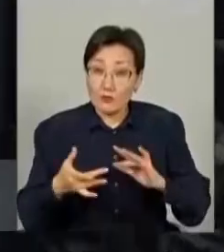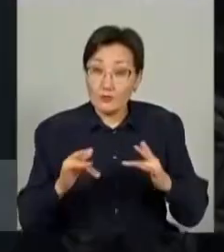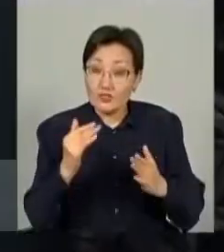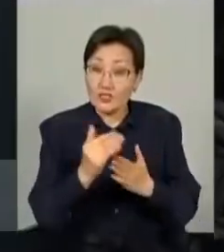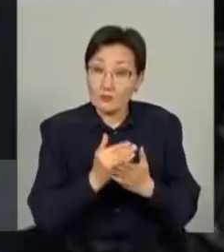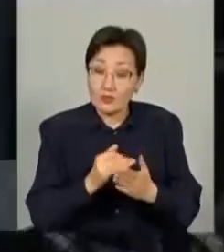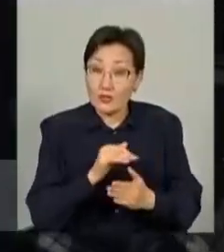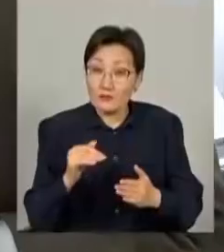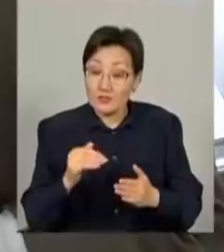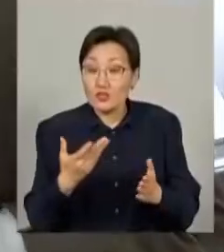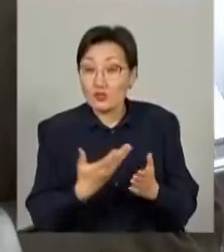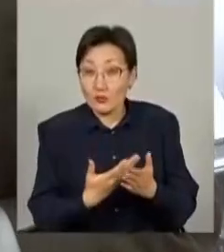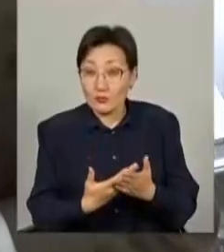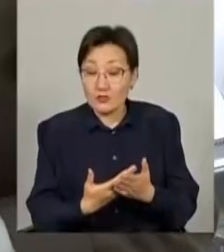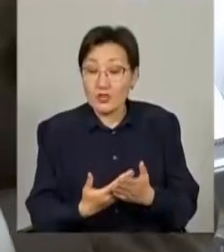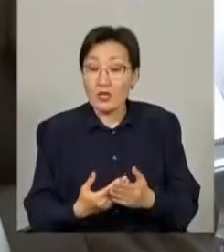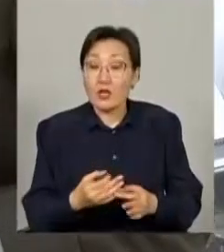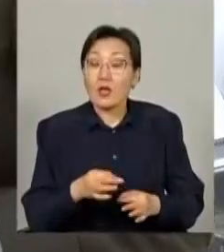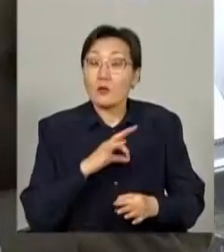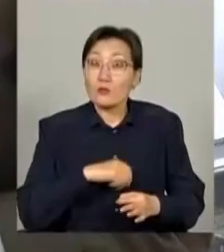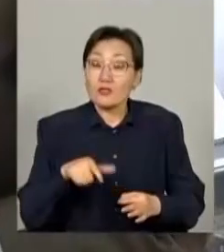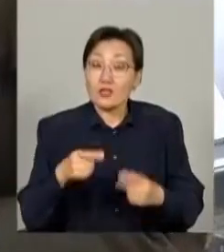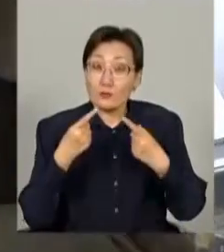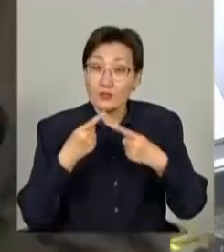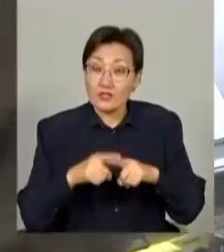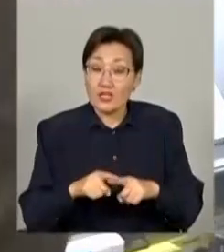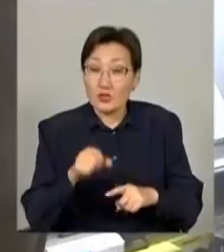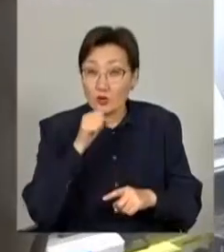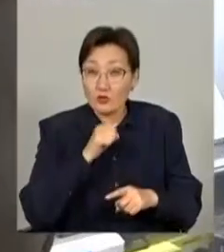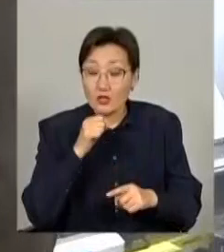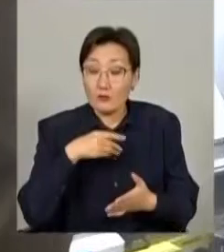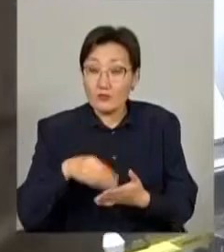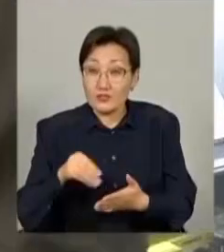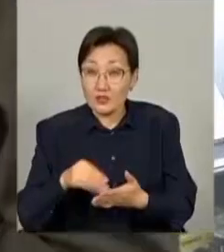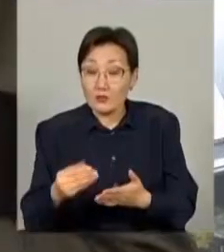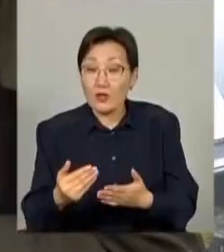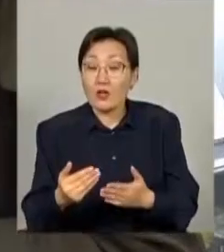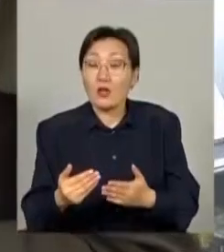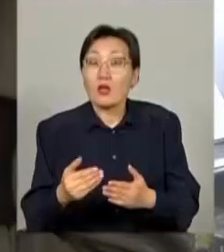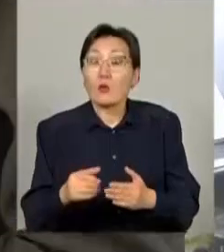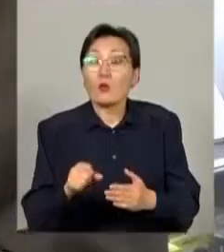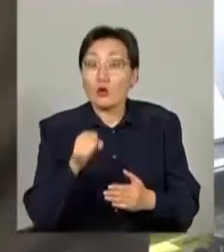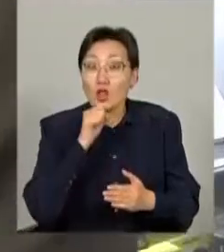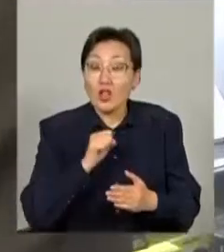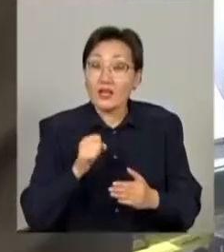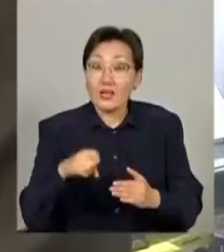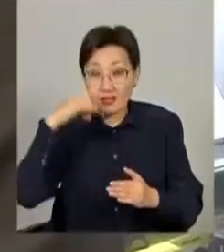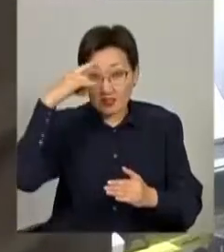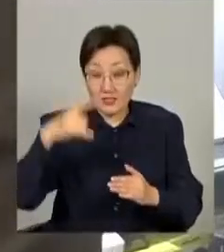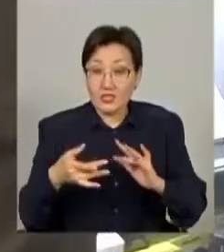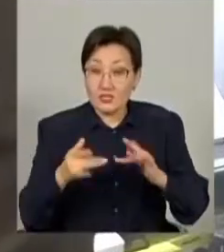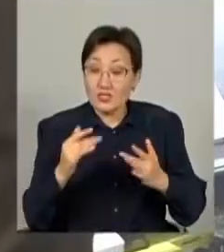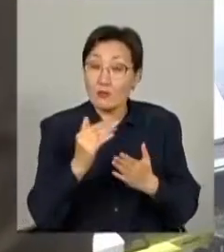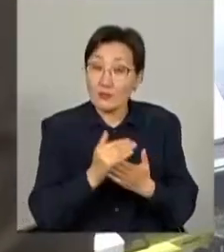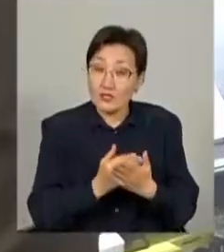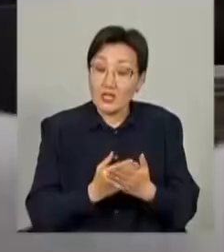ресми түрде таныстырды. Тұтынушы техникалық құрылғыны сатып аларда мына ұрланған KZ сайтына кіріп, сонда